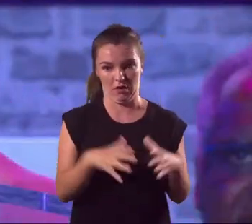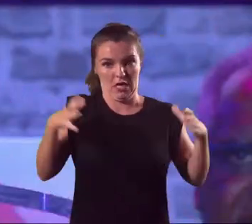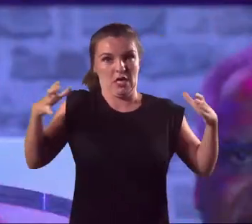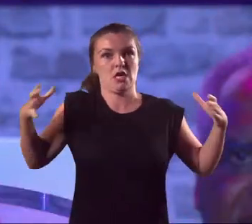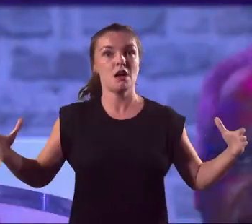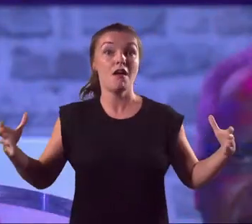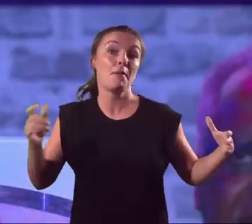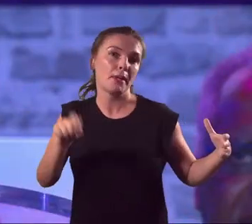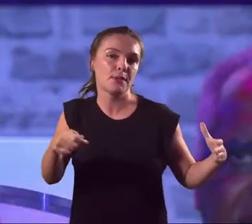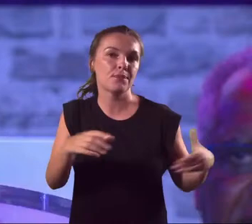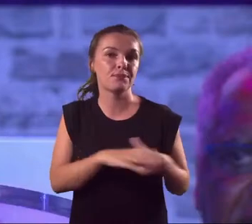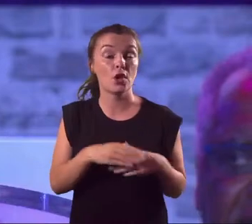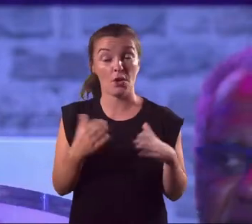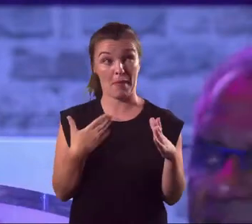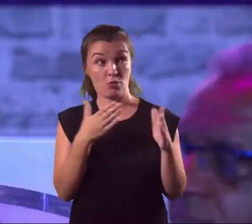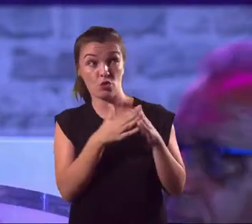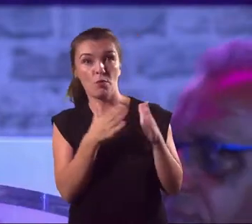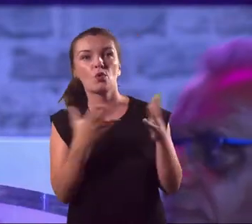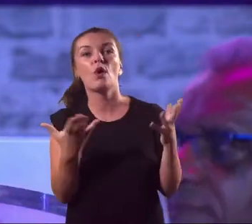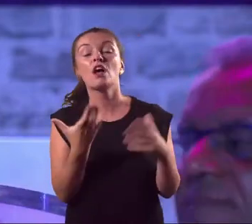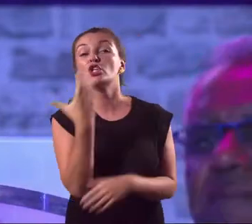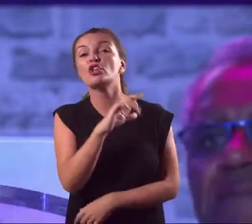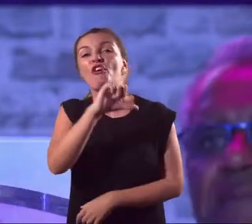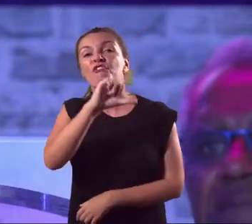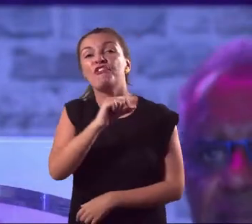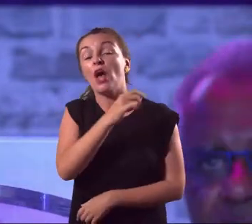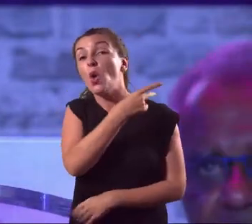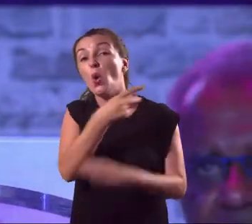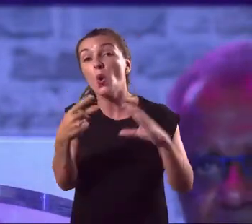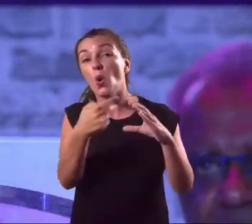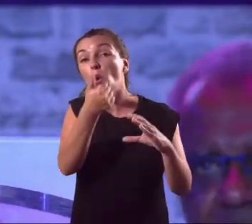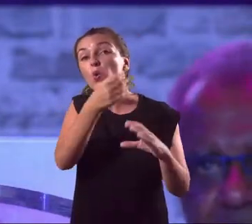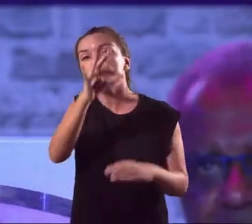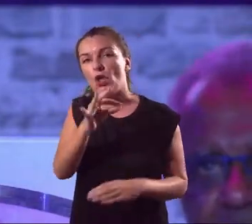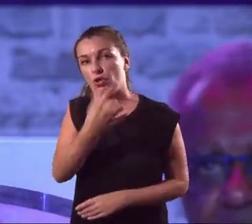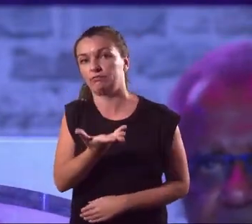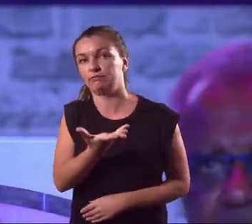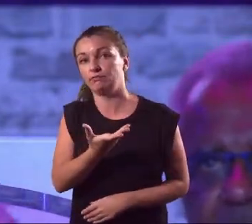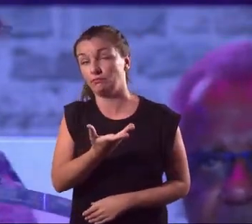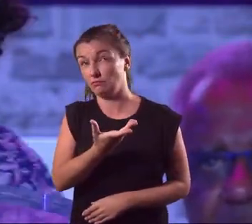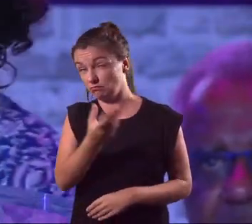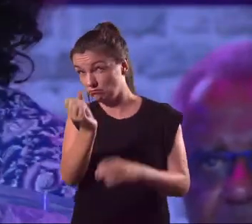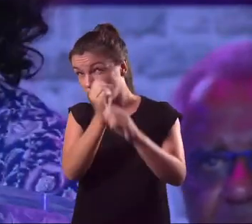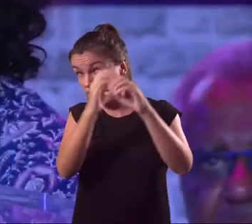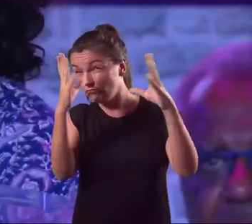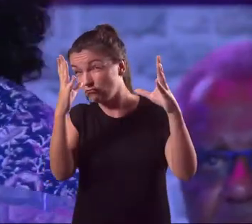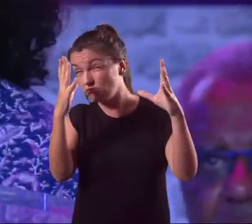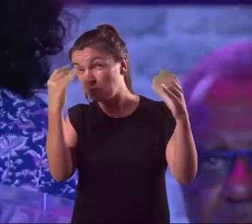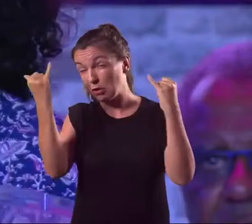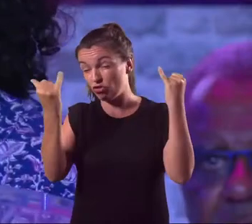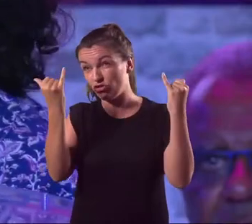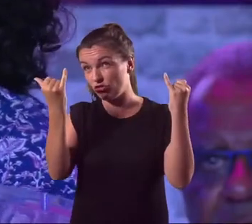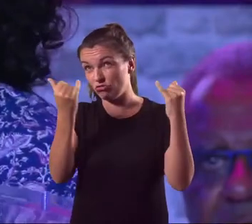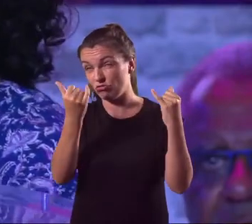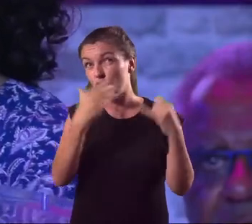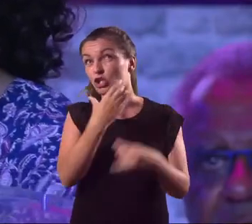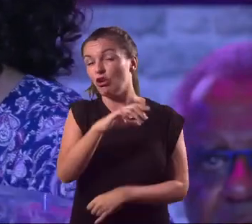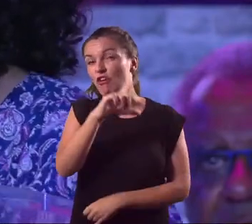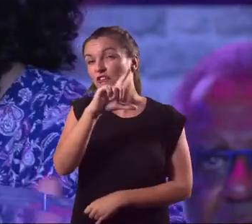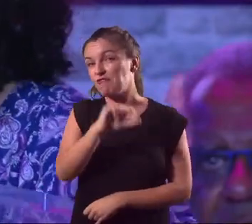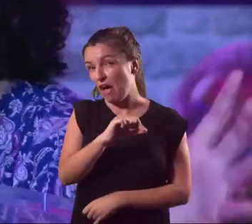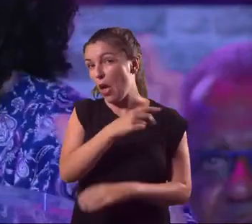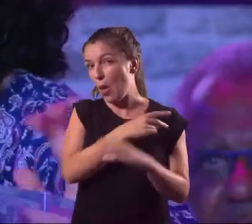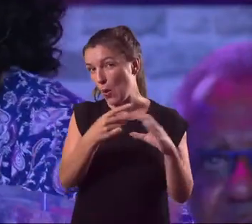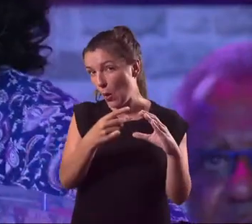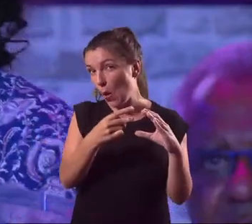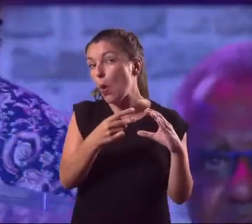sucre. Ils en demandent 120 euros la tonne. Alors, je ne sais pas si on rend bien compte, 120 euros la tonne.